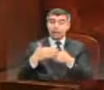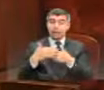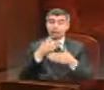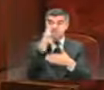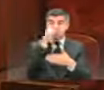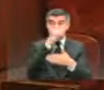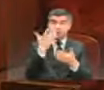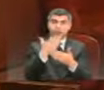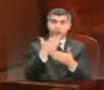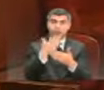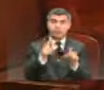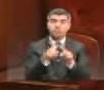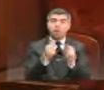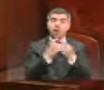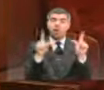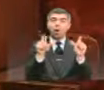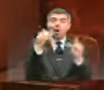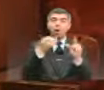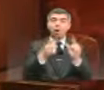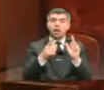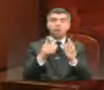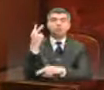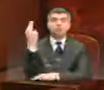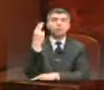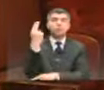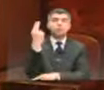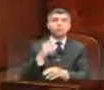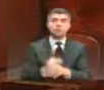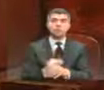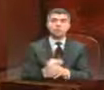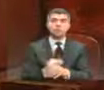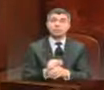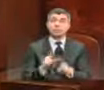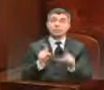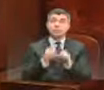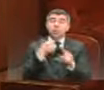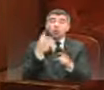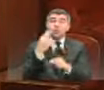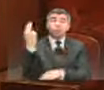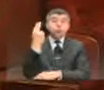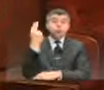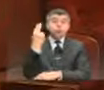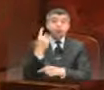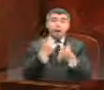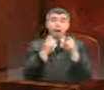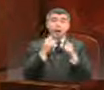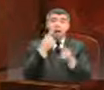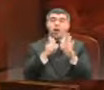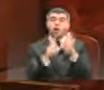عندك استقلاليه الجامعه، الوزاره عندها دور اداري وقانوني، لا يمكن ان